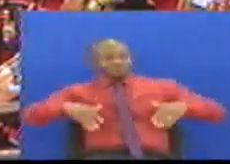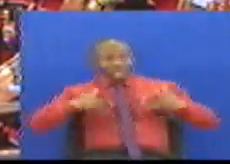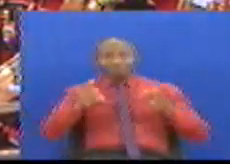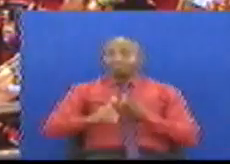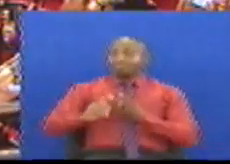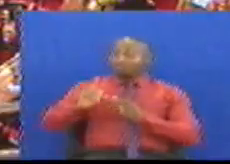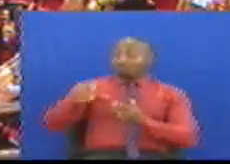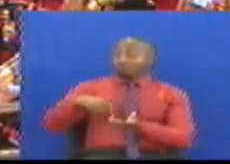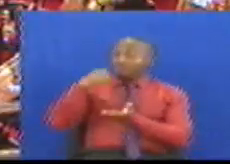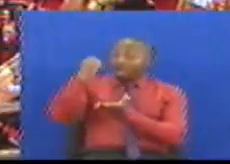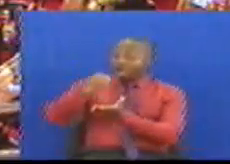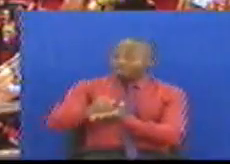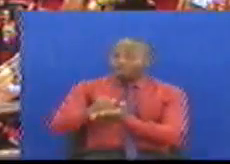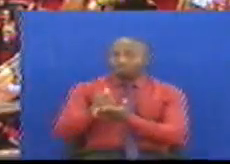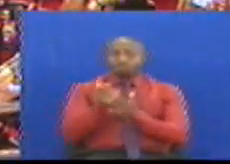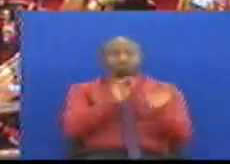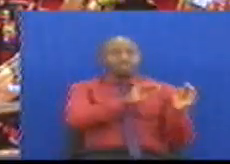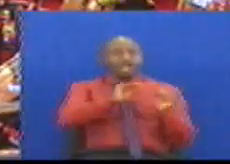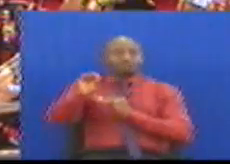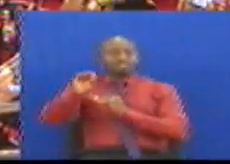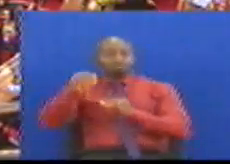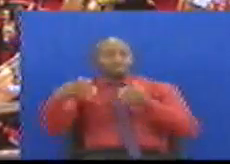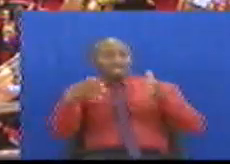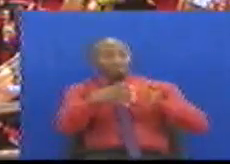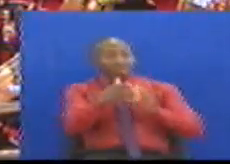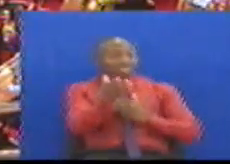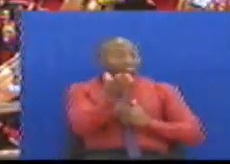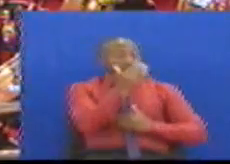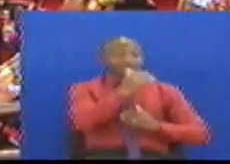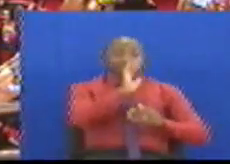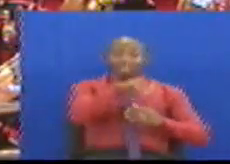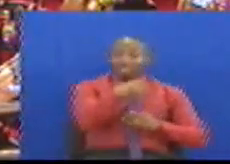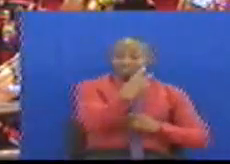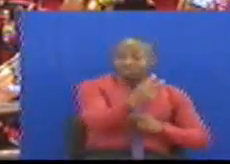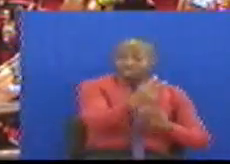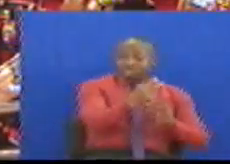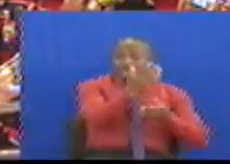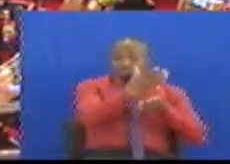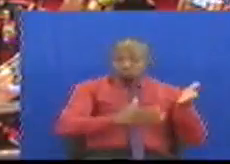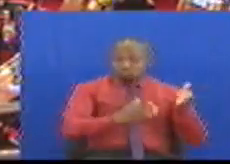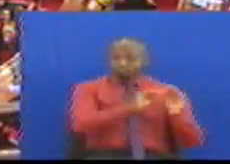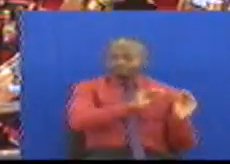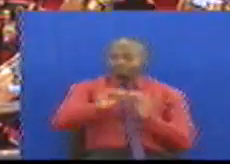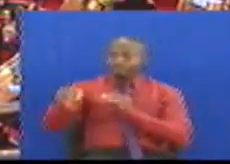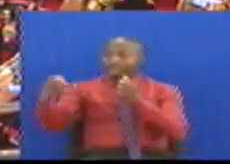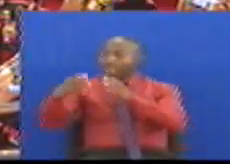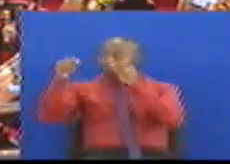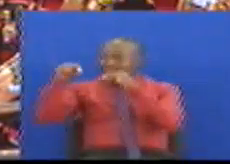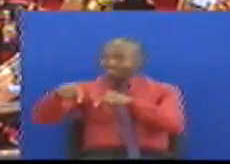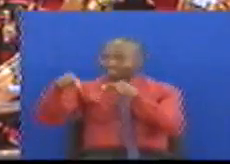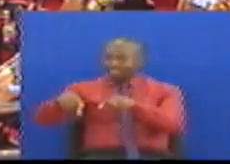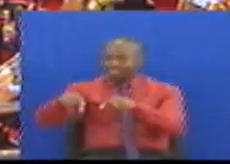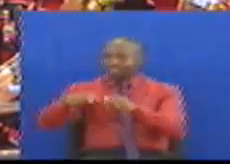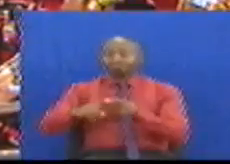mlipoamua kunihamisha kwenye kamati niliyokuwa nimehudumu kwa miaka miwili na nusu, nikapelekwa kwenye kamati hii. Kwa